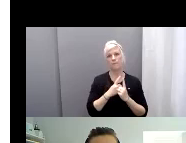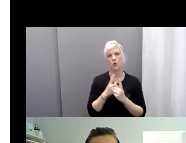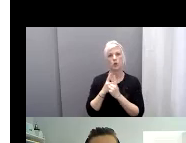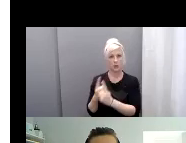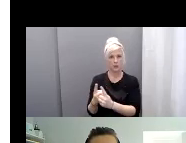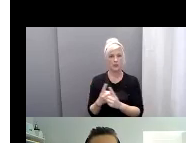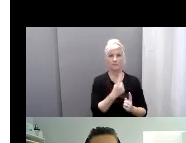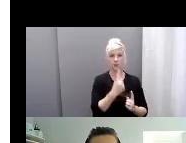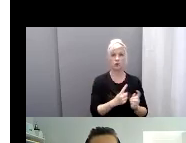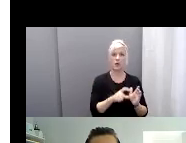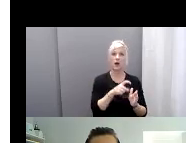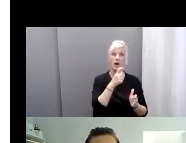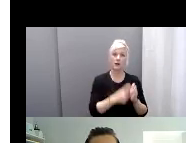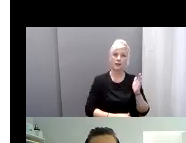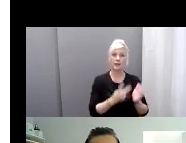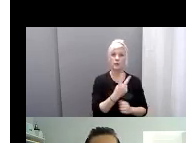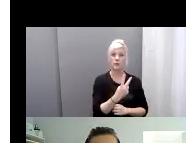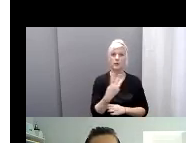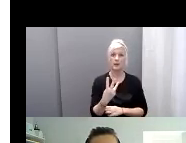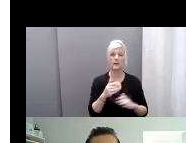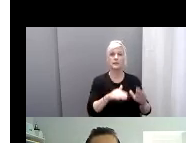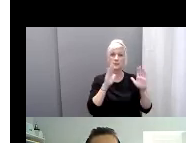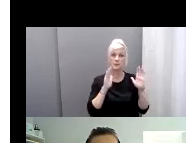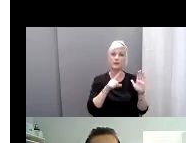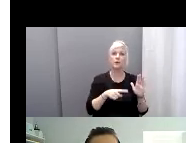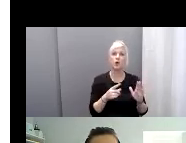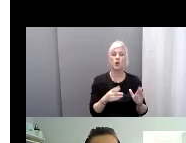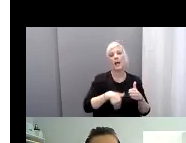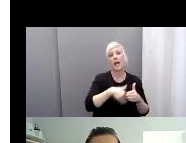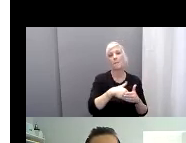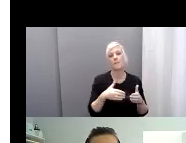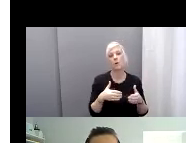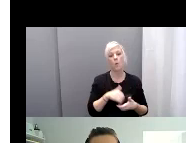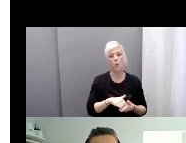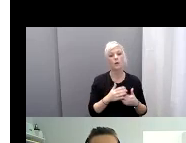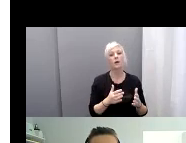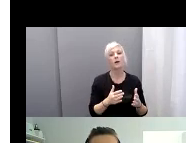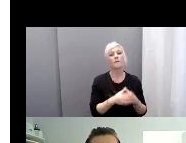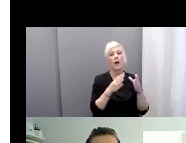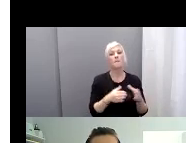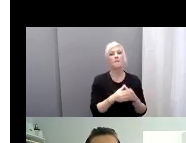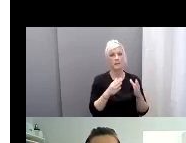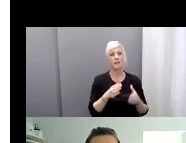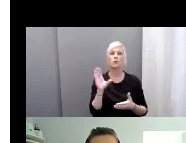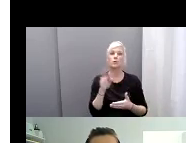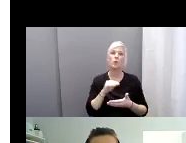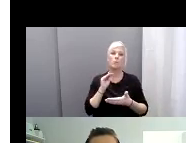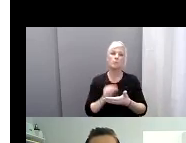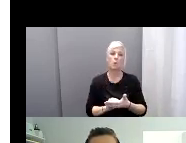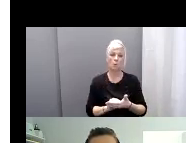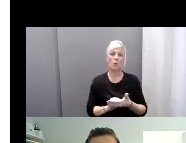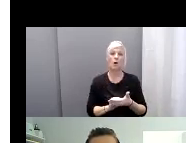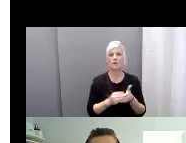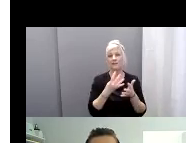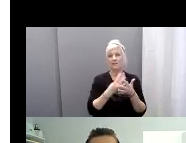artikel 23, respekt för hem och familj. Och där står det att konventionsstaterna ska vidta effektiva